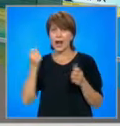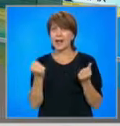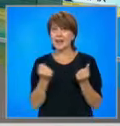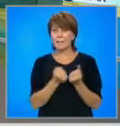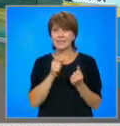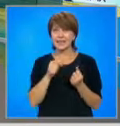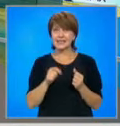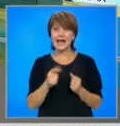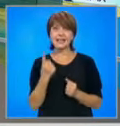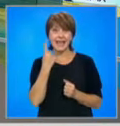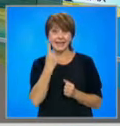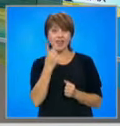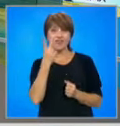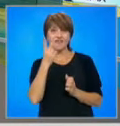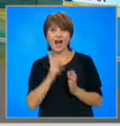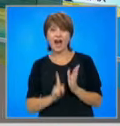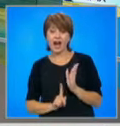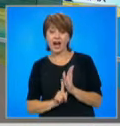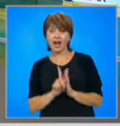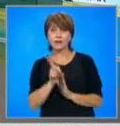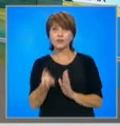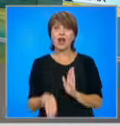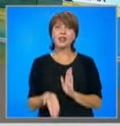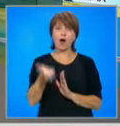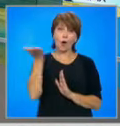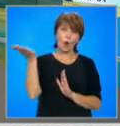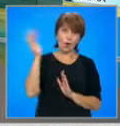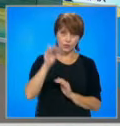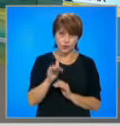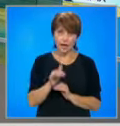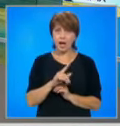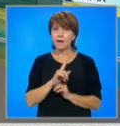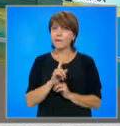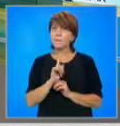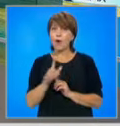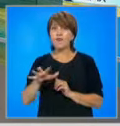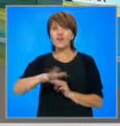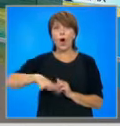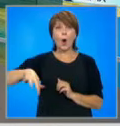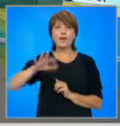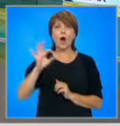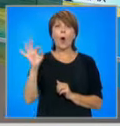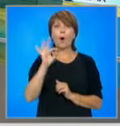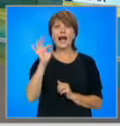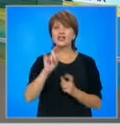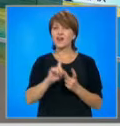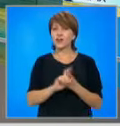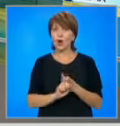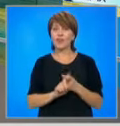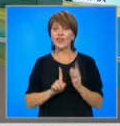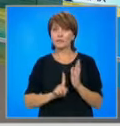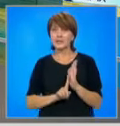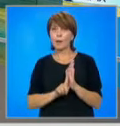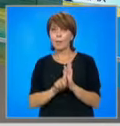ще са дори с още 1-2 градуса по-високи от днешните. Не е изключено в областите с оранжев код.